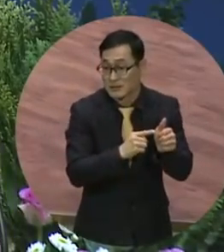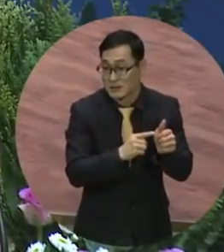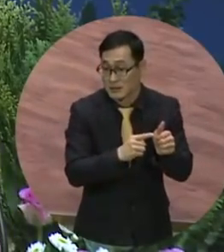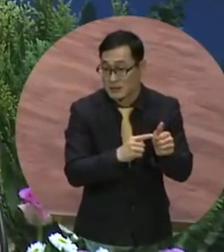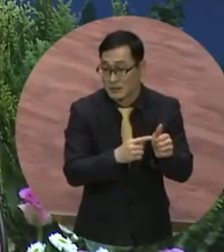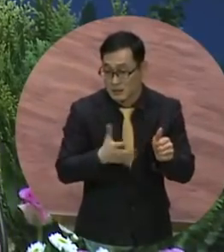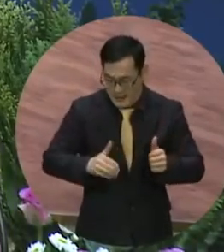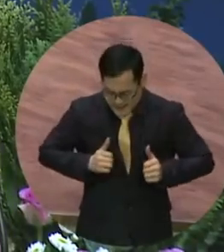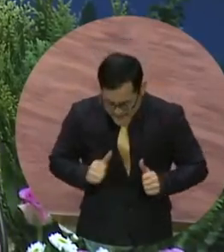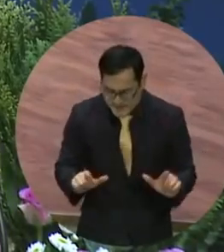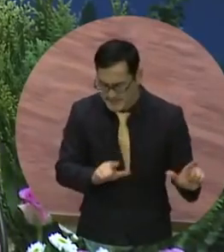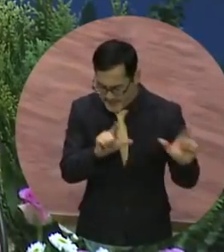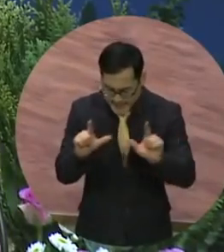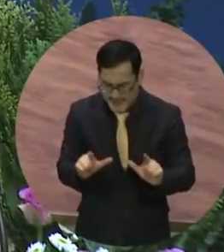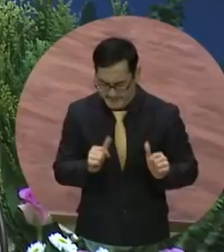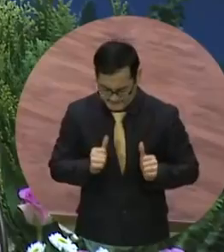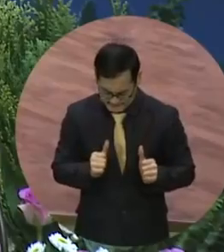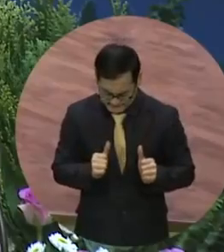열심히 나름대로 살아가지고